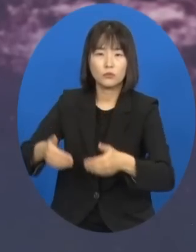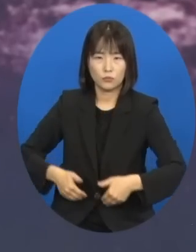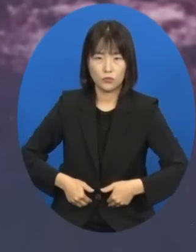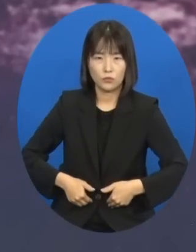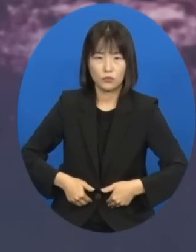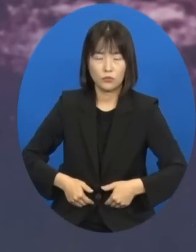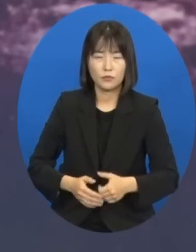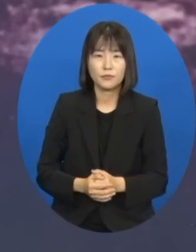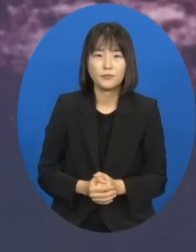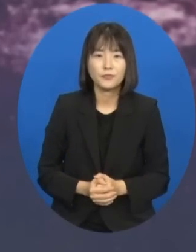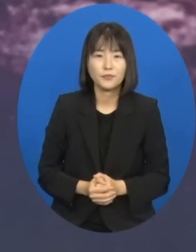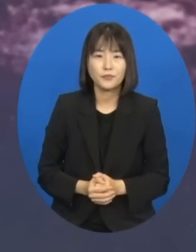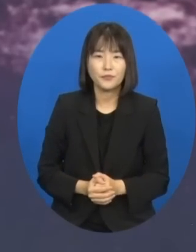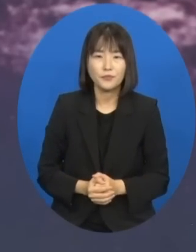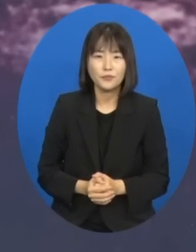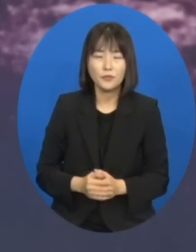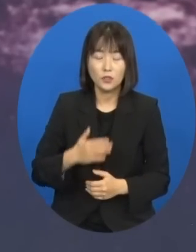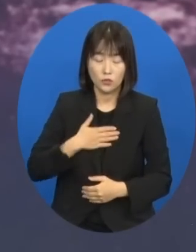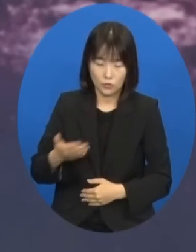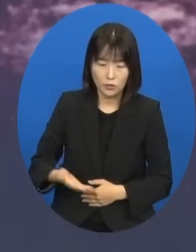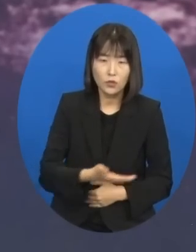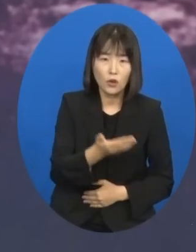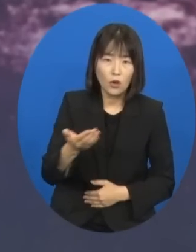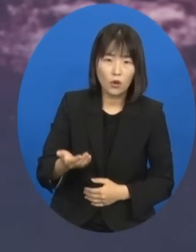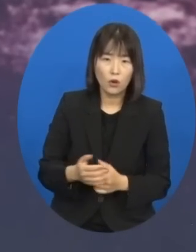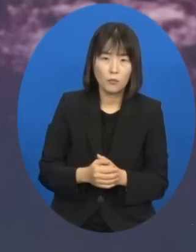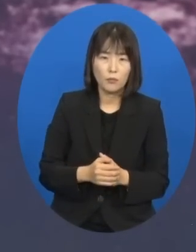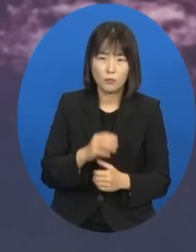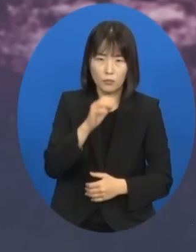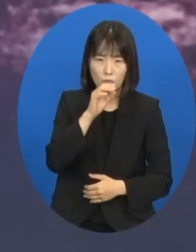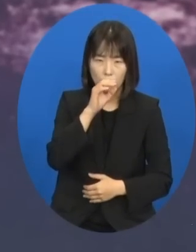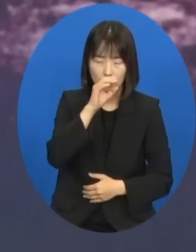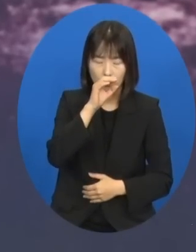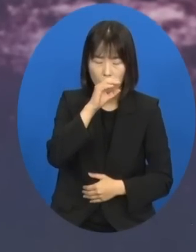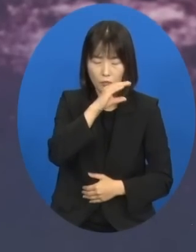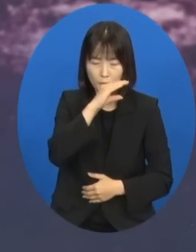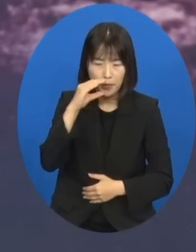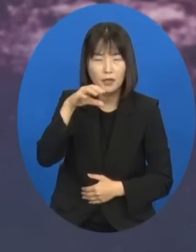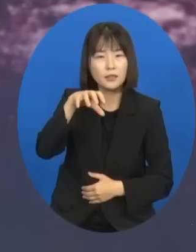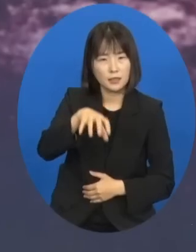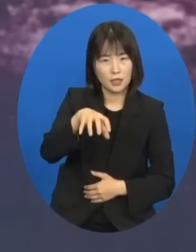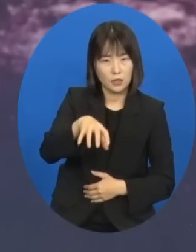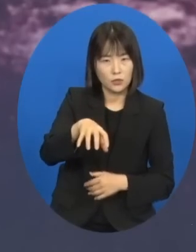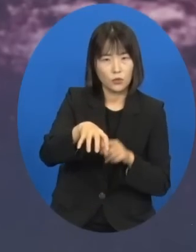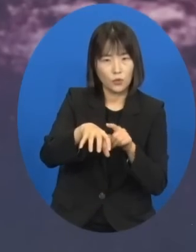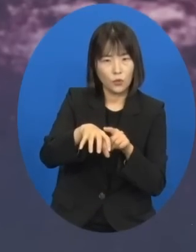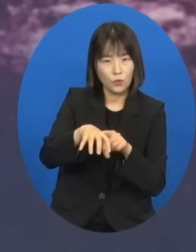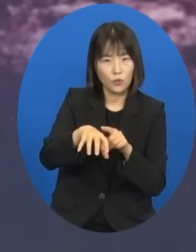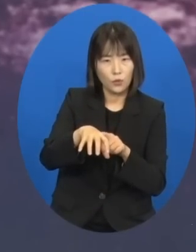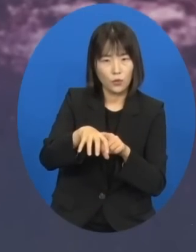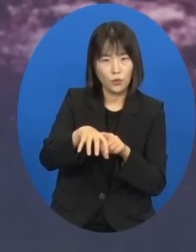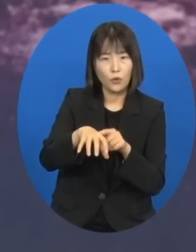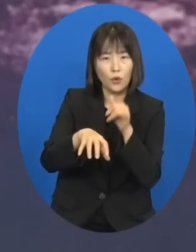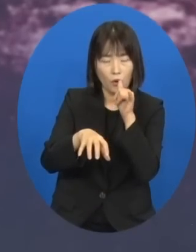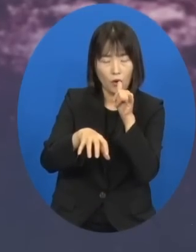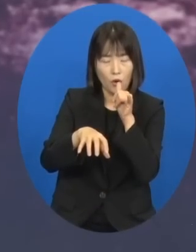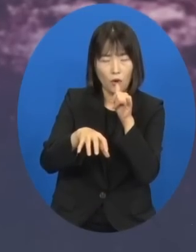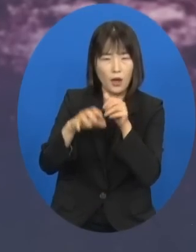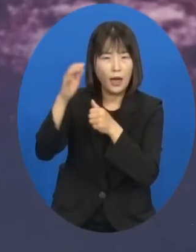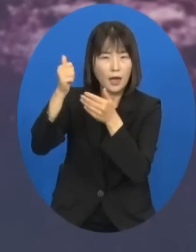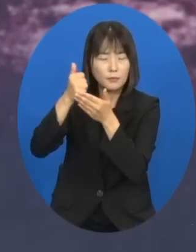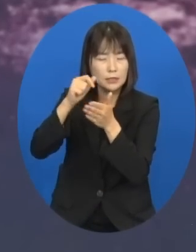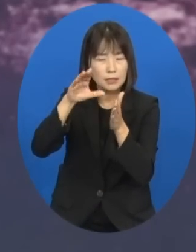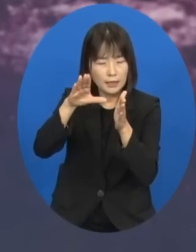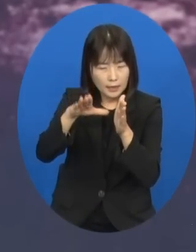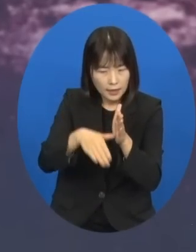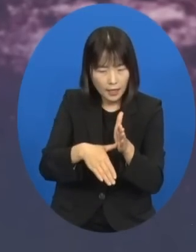여러분들의 올바른 장소, right place라는 것이죠. 올바른 장소가 있어요. 하나님이 그때에